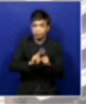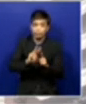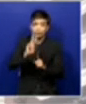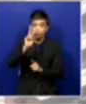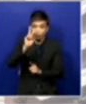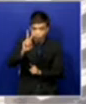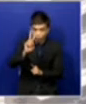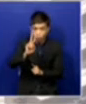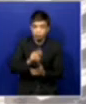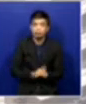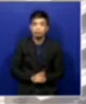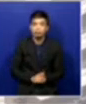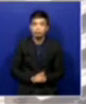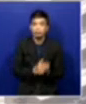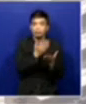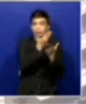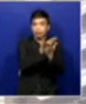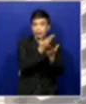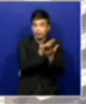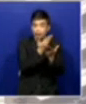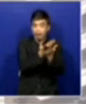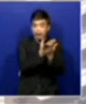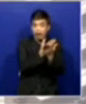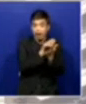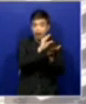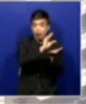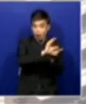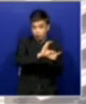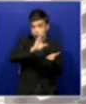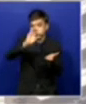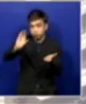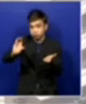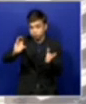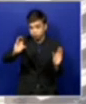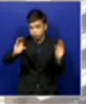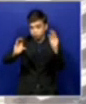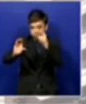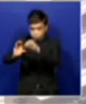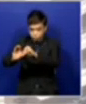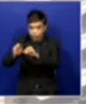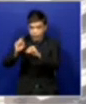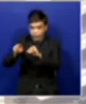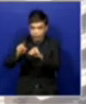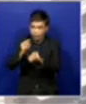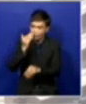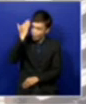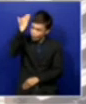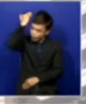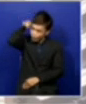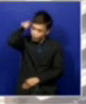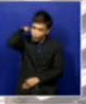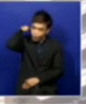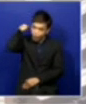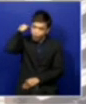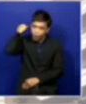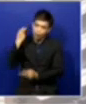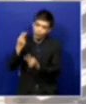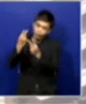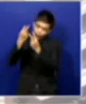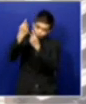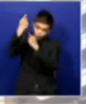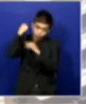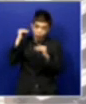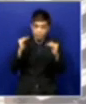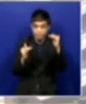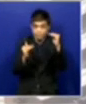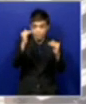าณในครั้งนี้นะครับเมื่อเปรียบเทียบในอดีตย้อนไปเนี่ยท่านประธานในสไลด์ผมต้อง